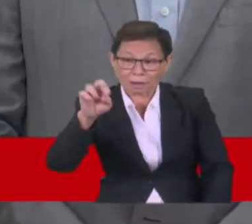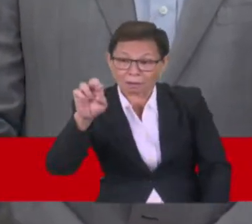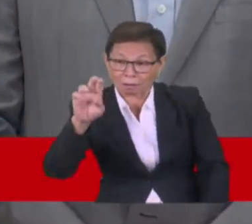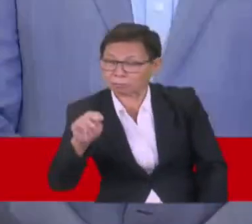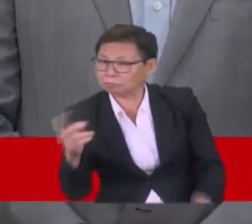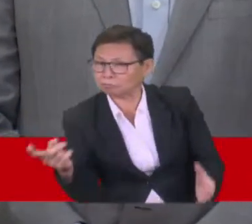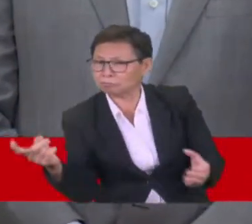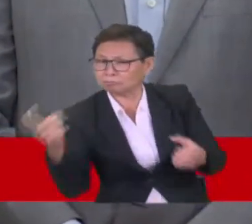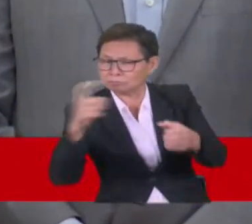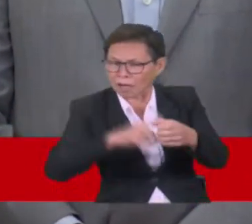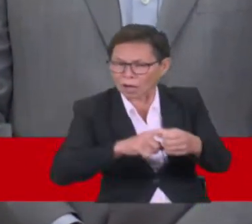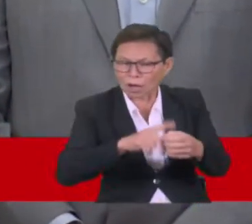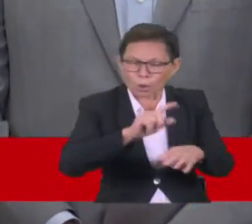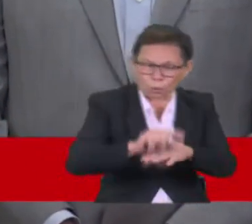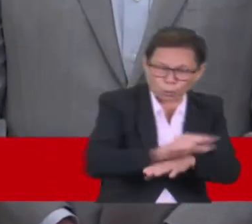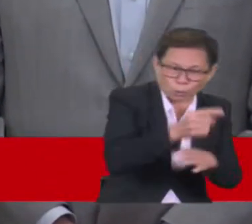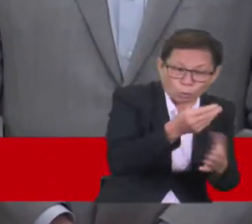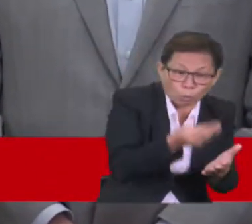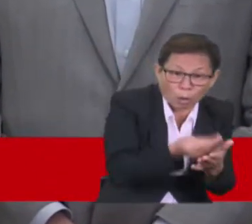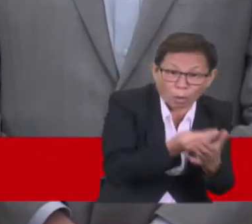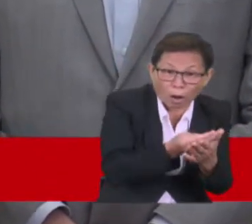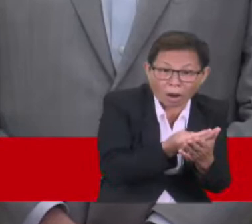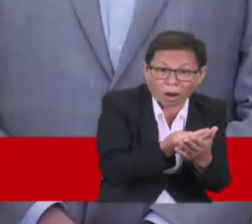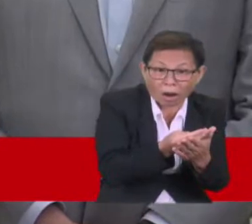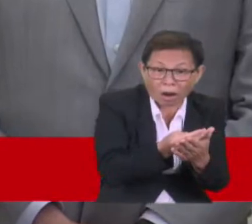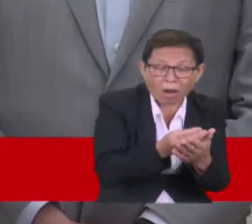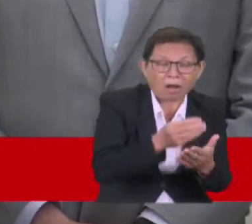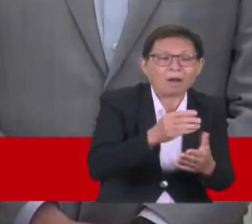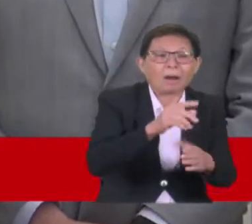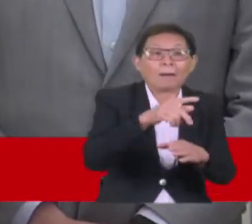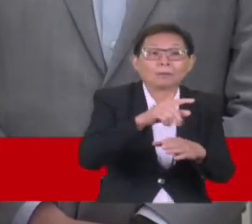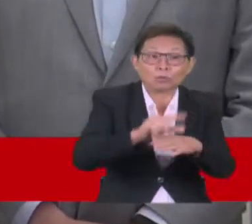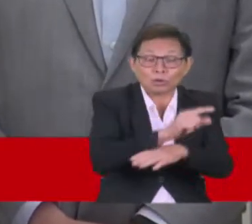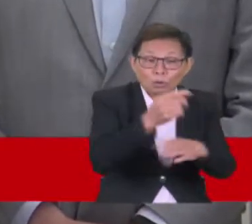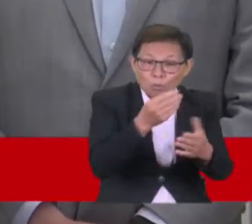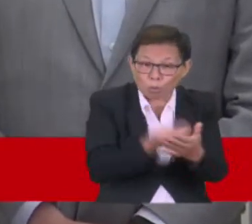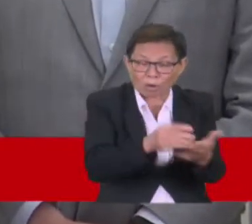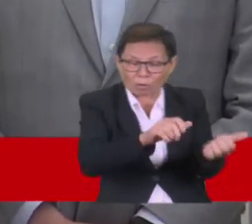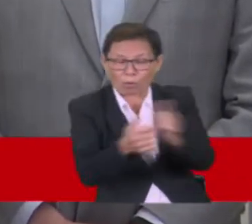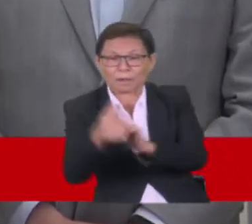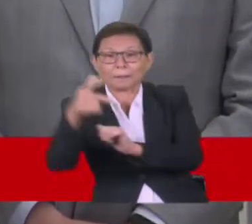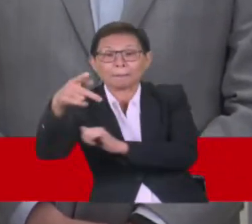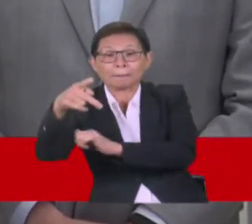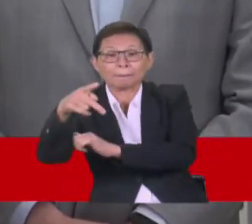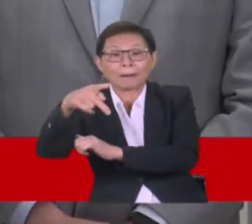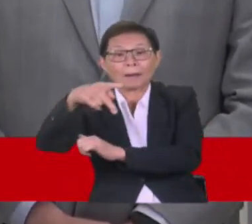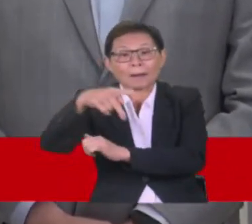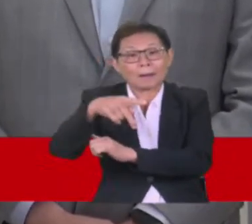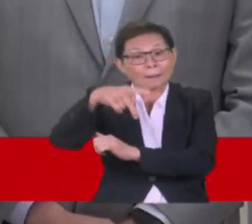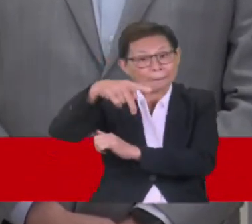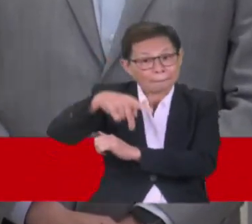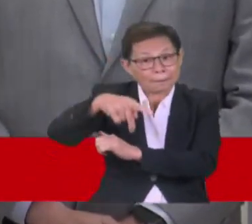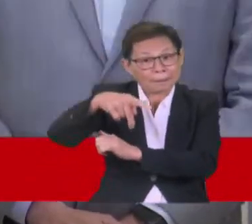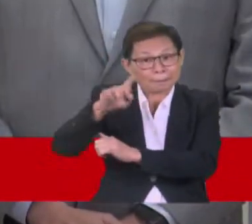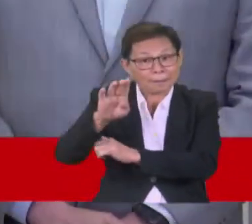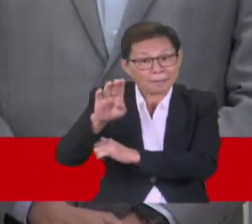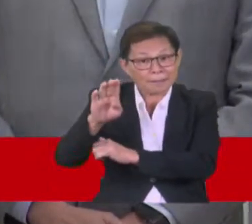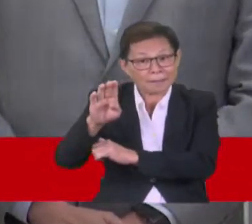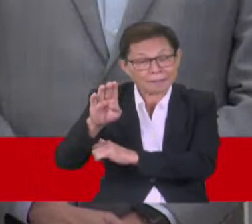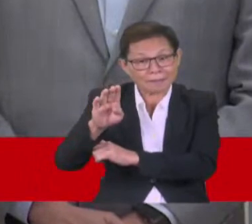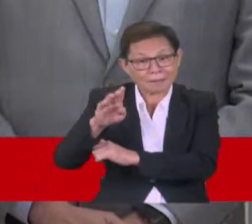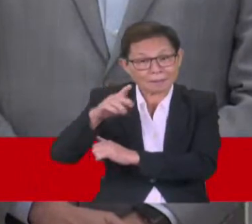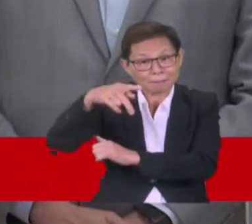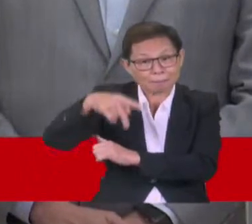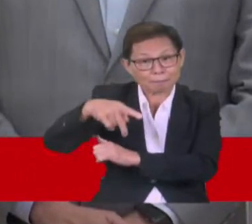penggunaan uang oleh Pati bersatu kedua saya buat